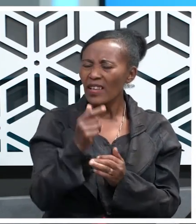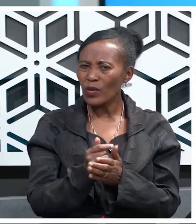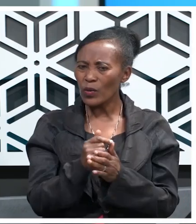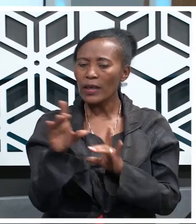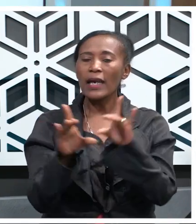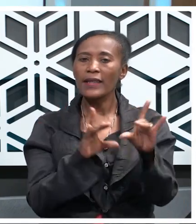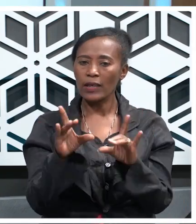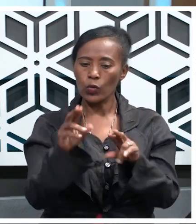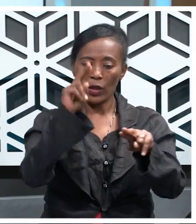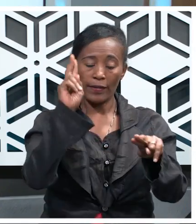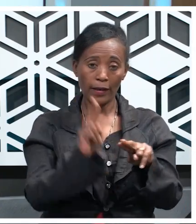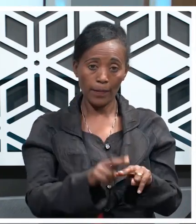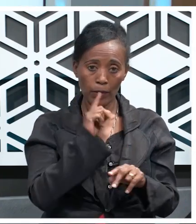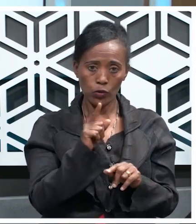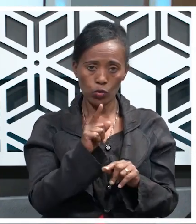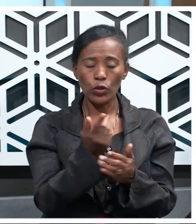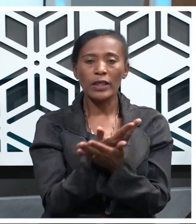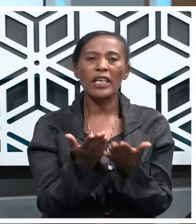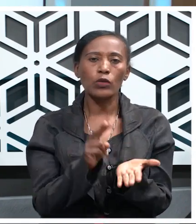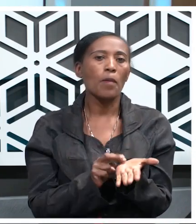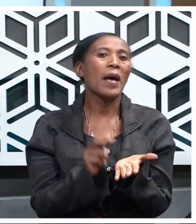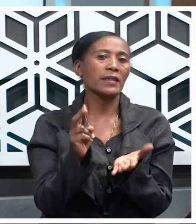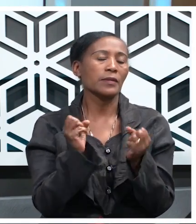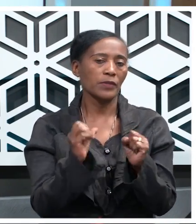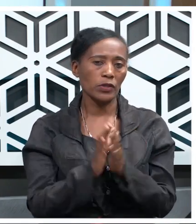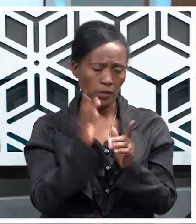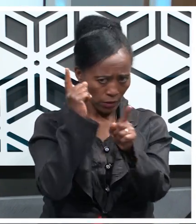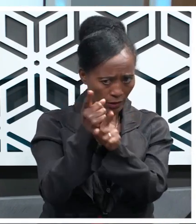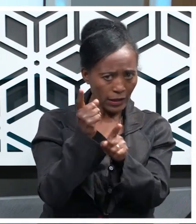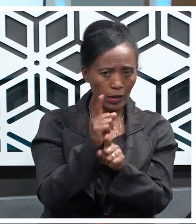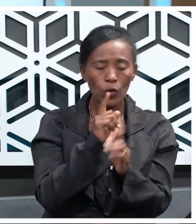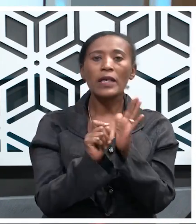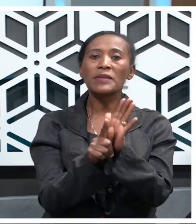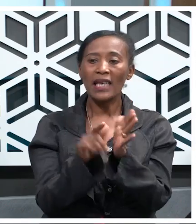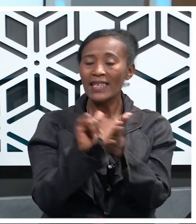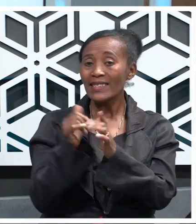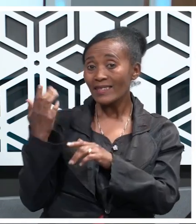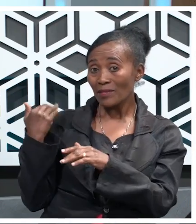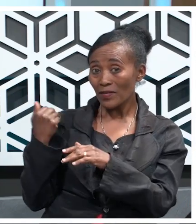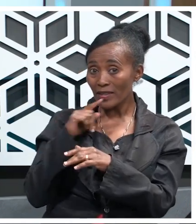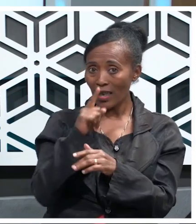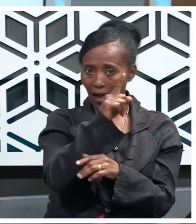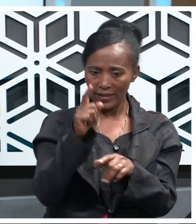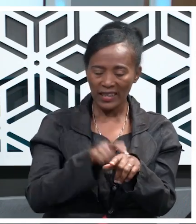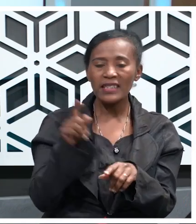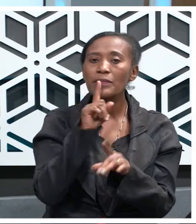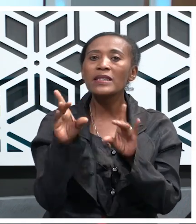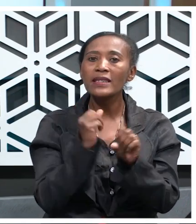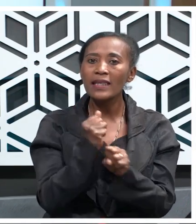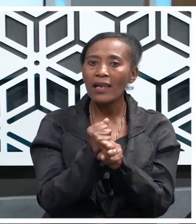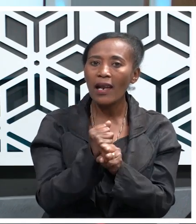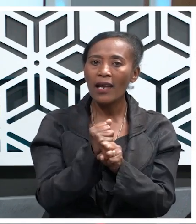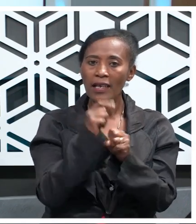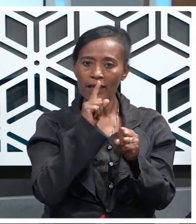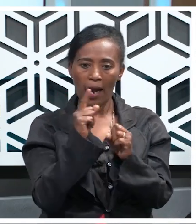እንዲፈጠር ከተደረጉ ወይም ከተቀመጡ ነገሮች እንደው ማንሳት ብንችል። ያ ልክ ነው። ለምሳሌ ያኔ ኢንስታሌሽን አንዳንዴ ሚስ